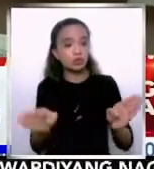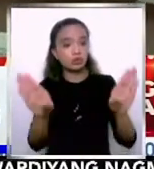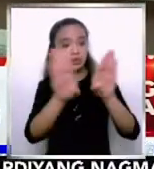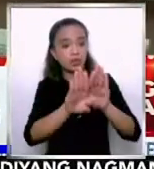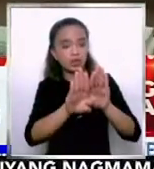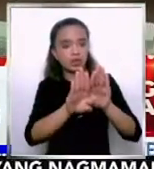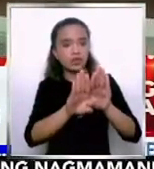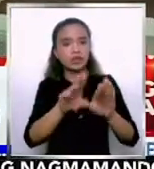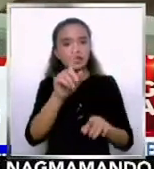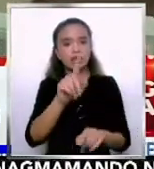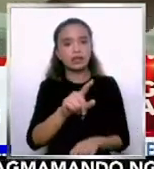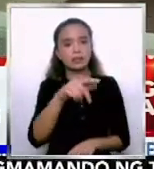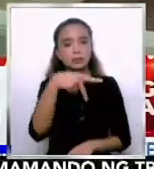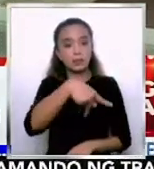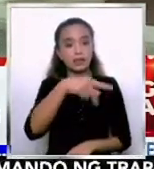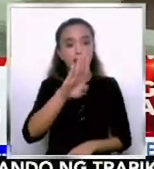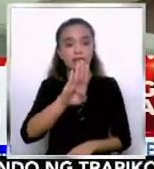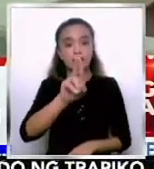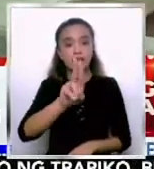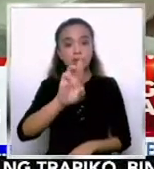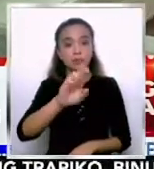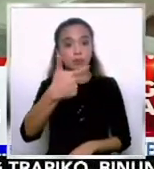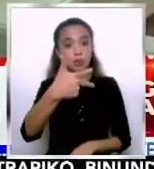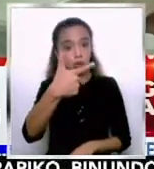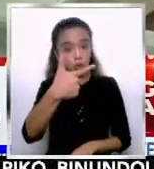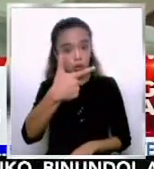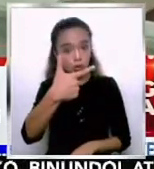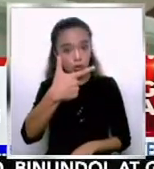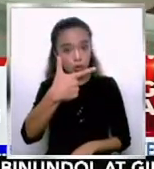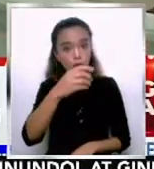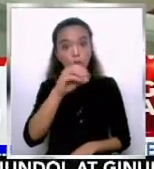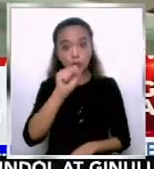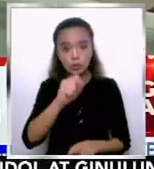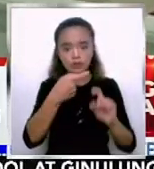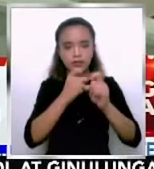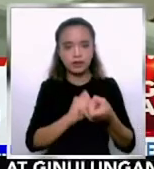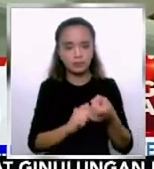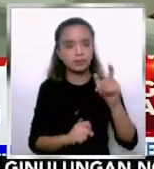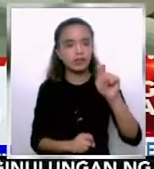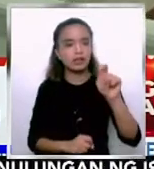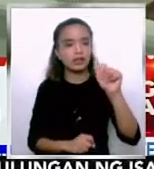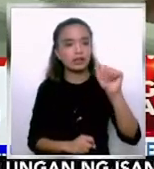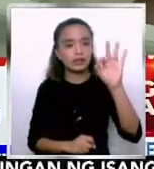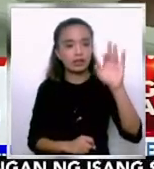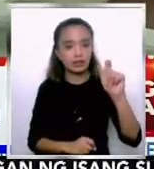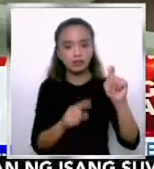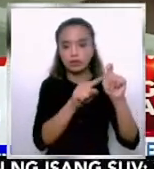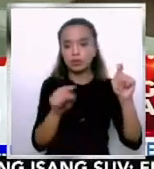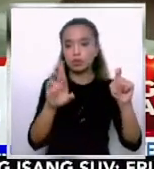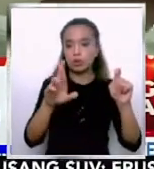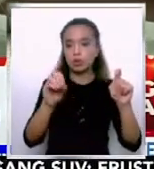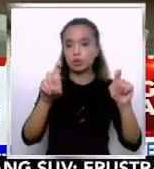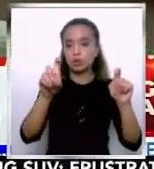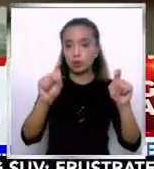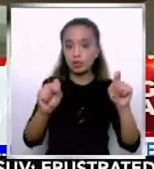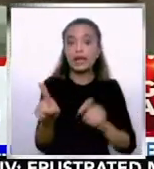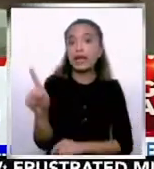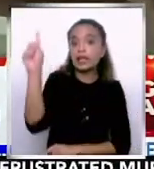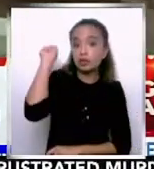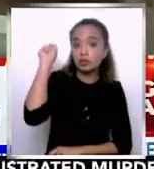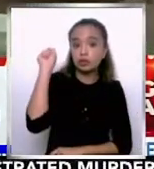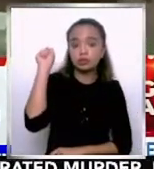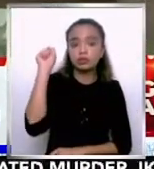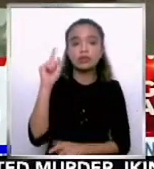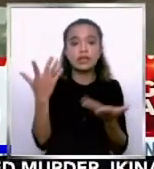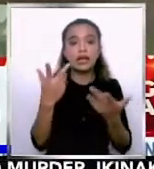P. Burgos, kahabaan nito, from Taft Avenue to Rojas Boulevard. Okay. At yung likod nito sa Calao,